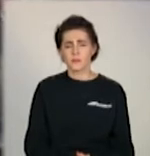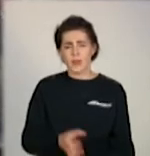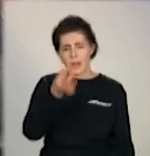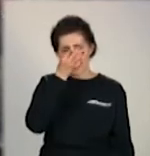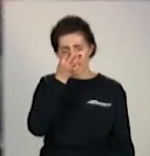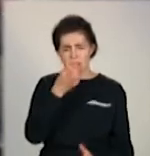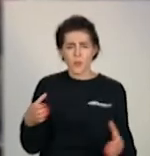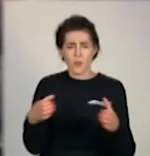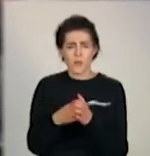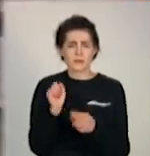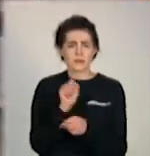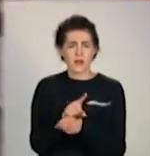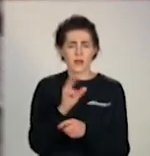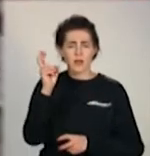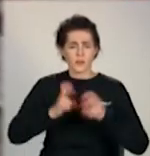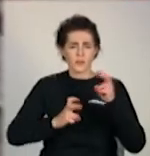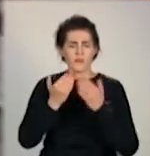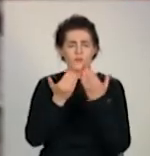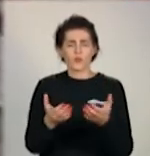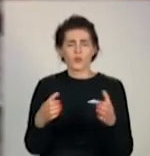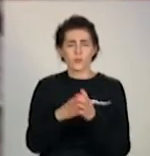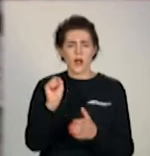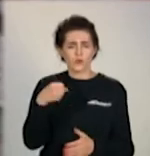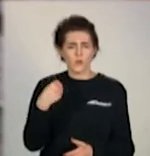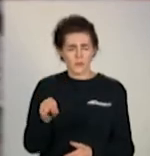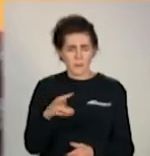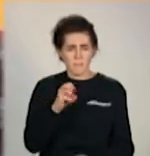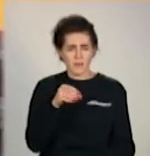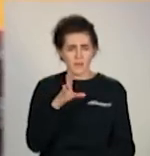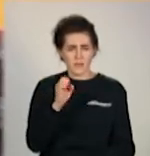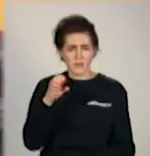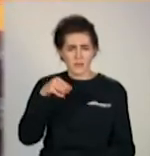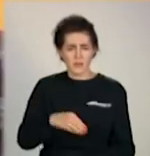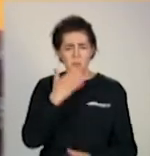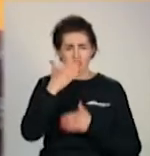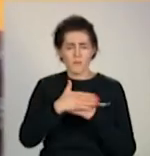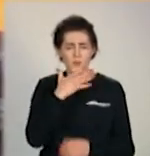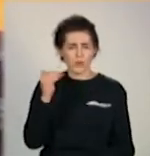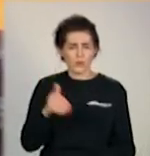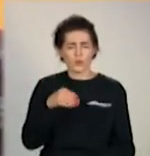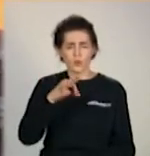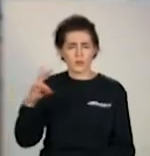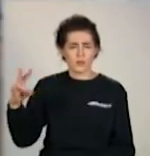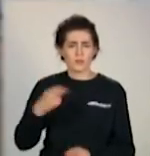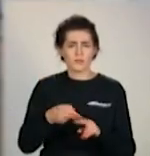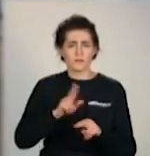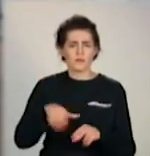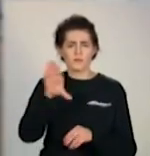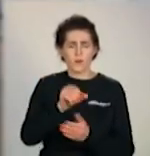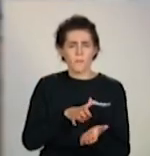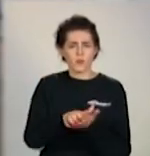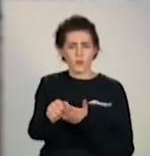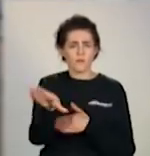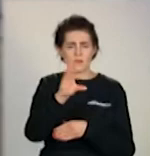Єгипетська компанія замовила у комбінату «Азовсталь» групи «Метенвест» 1900 тонн листового прокату з підвищеними